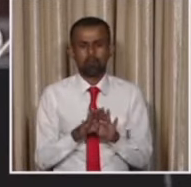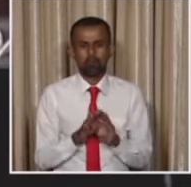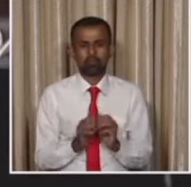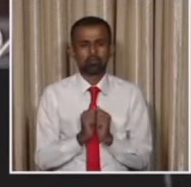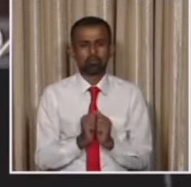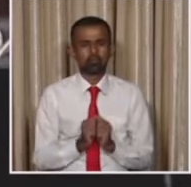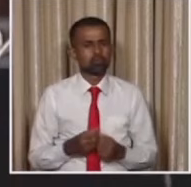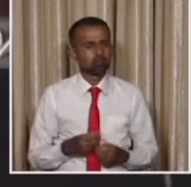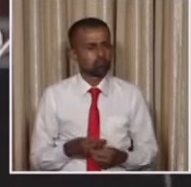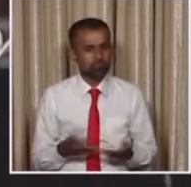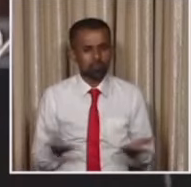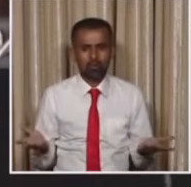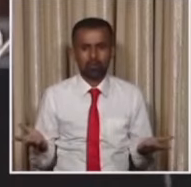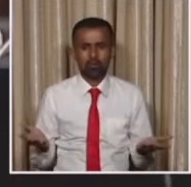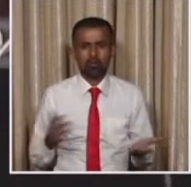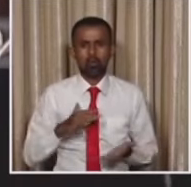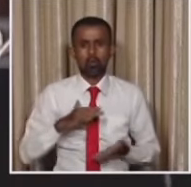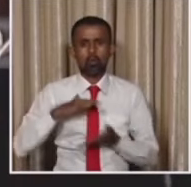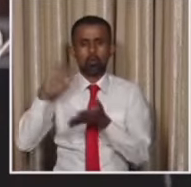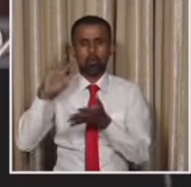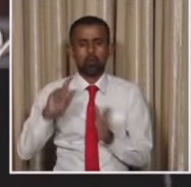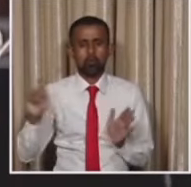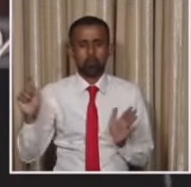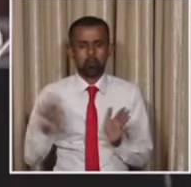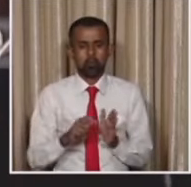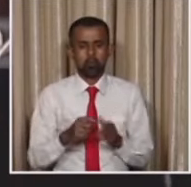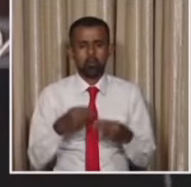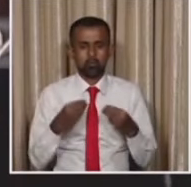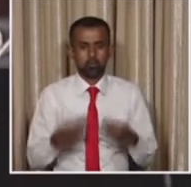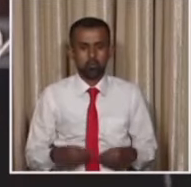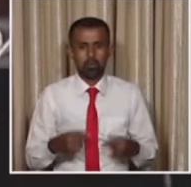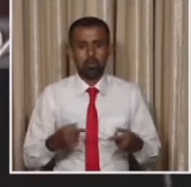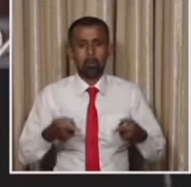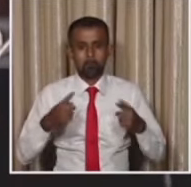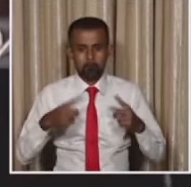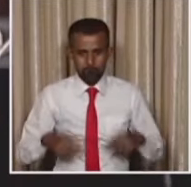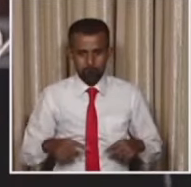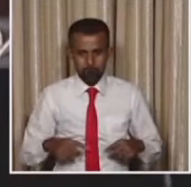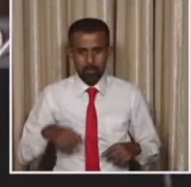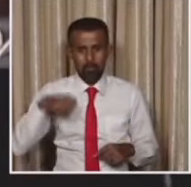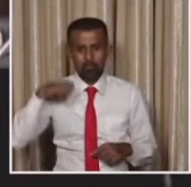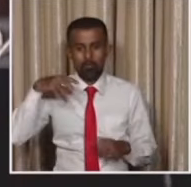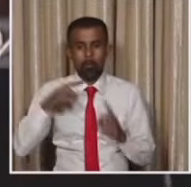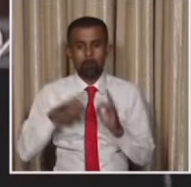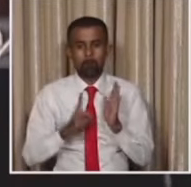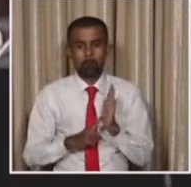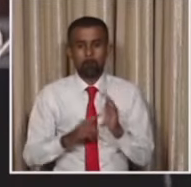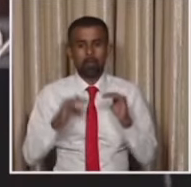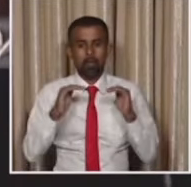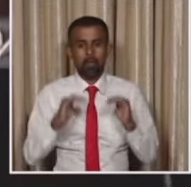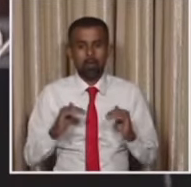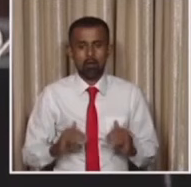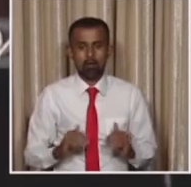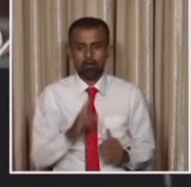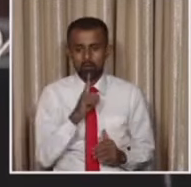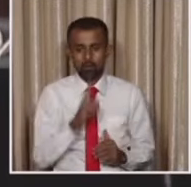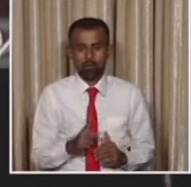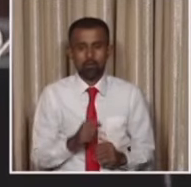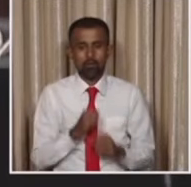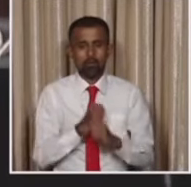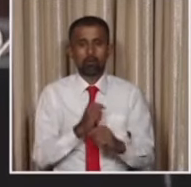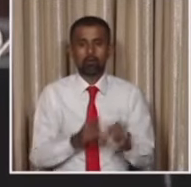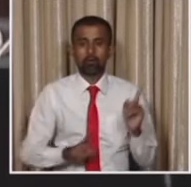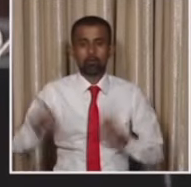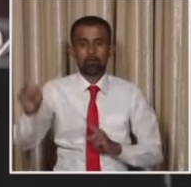පස්සා නැති වෙලා අපනයන ආදායම ඇදගෙන වැටුණට පස්සේ විදුලි බිල අඩු කරනවා කියන්නේ හරියට අස්වැයා